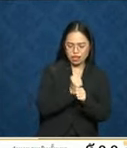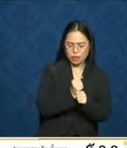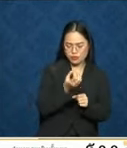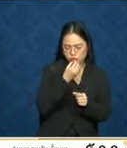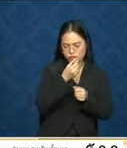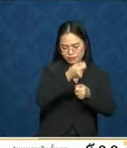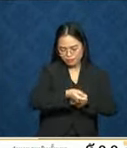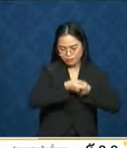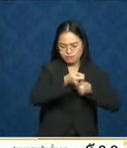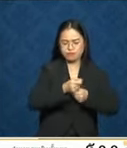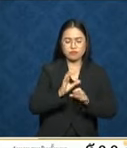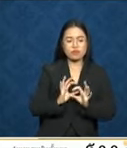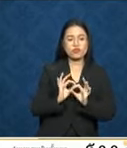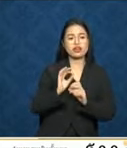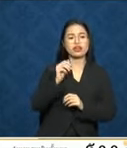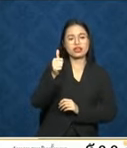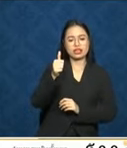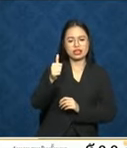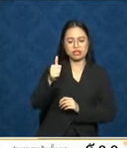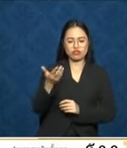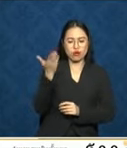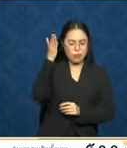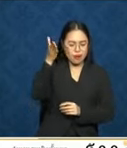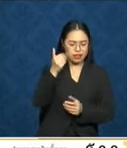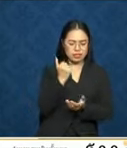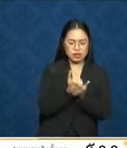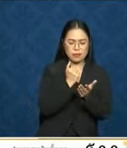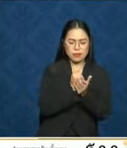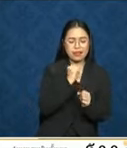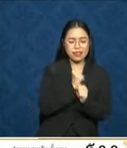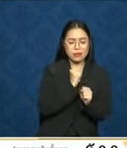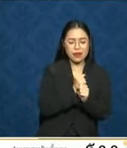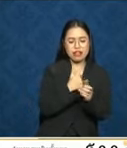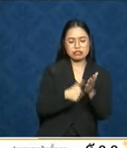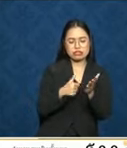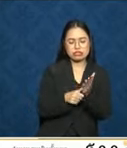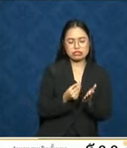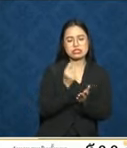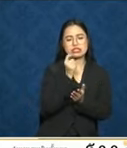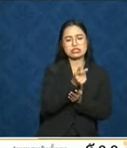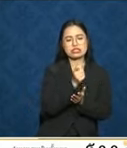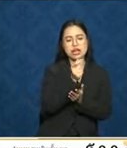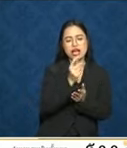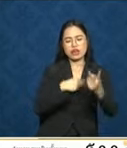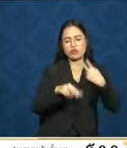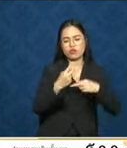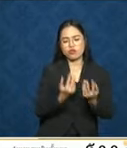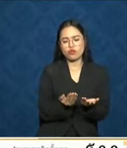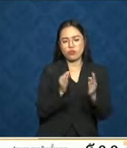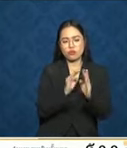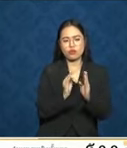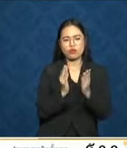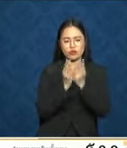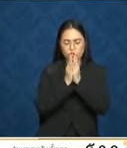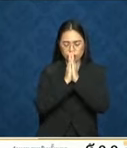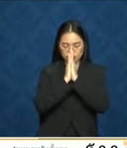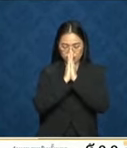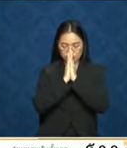ใหม่มีหนทางที่จะหาเงินไปใช้หนี้ธกส.และมีหนทางที่จะดำรงชีวิตอยู่ได้ต่อไปด้วยครับขอบคุณมากครับท่านประธ